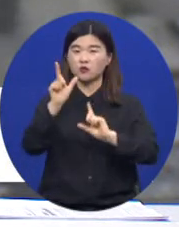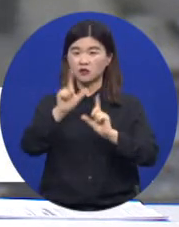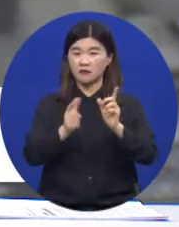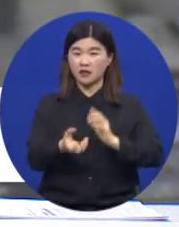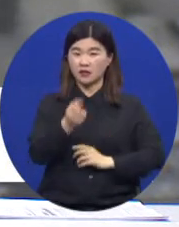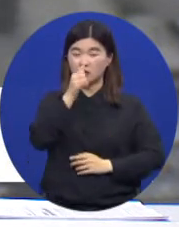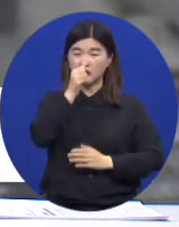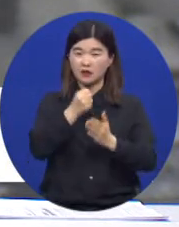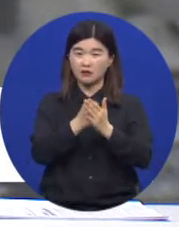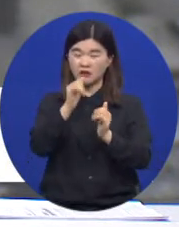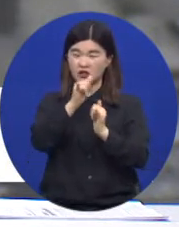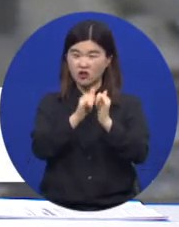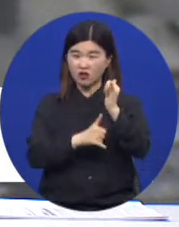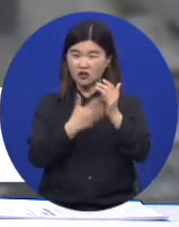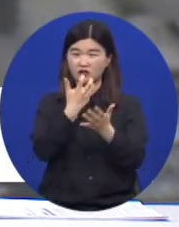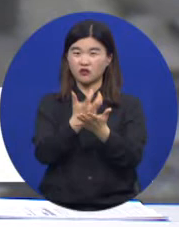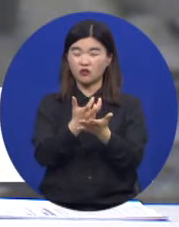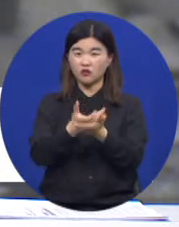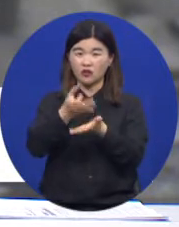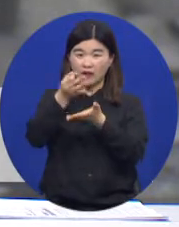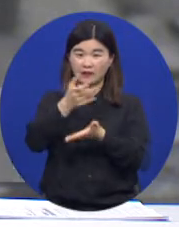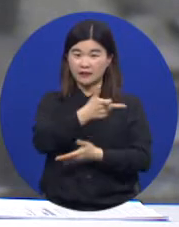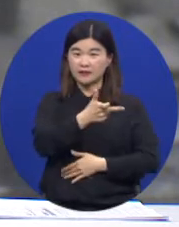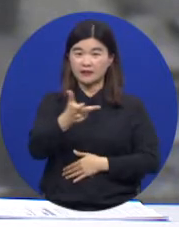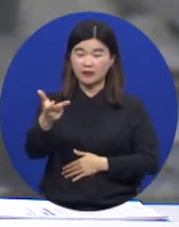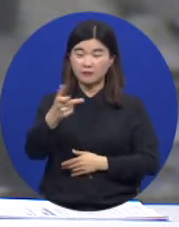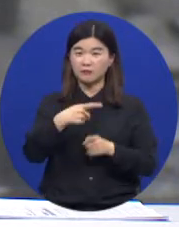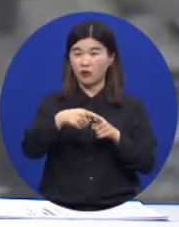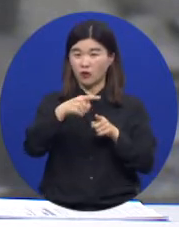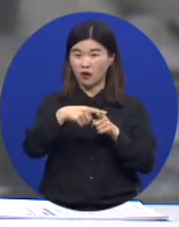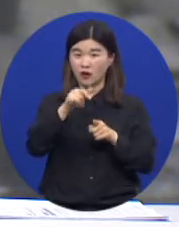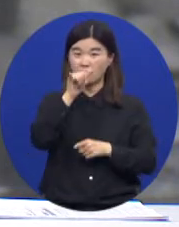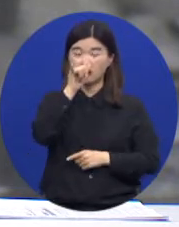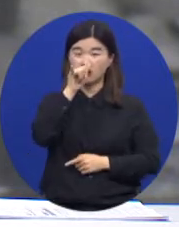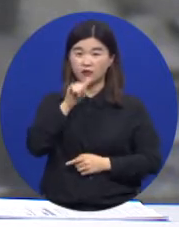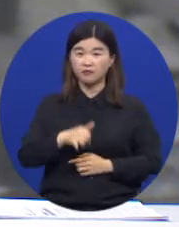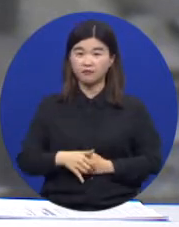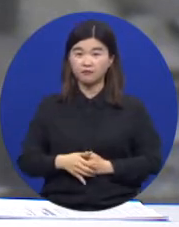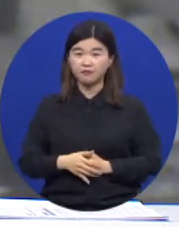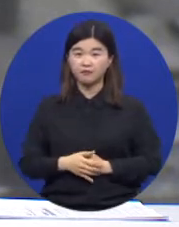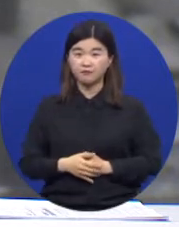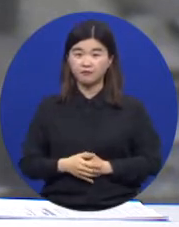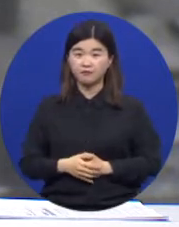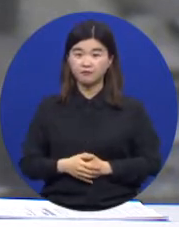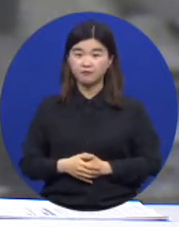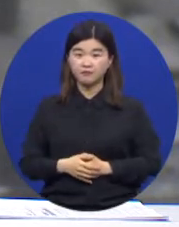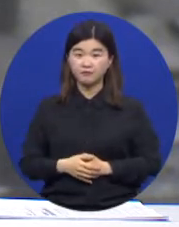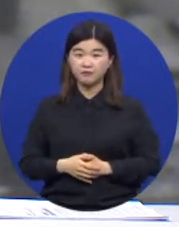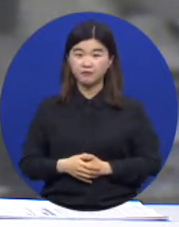있어 역사 자료적 가치도 크다는 평가입니다. 오승철 기자가 보도합니다.